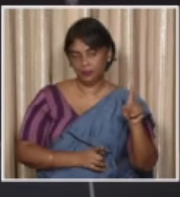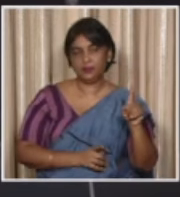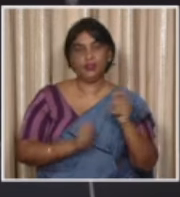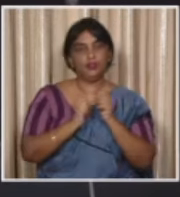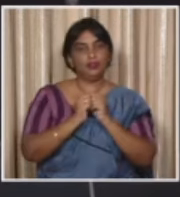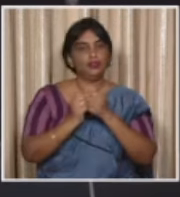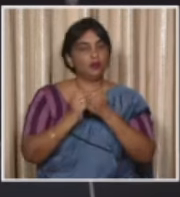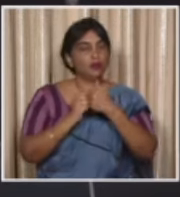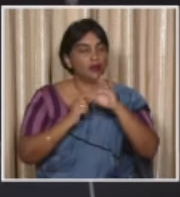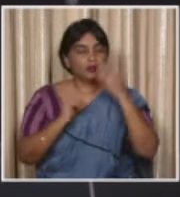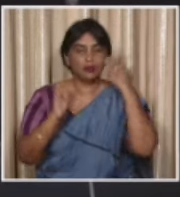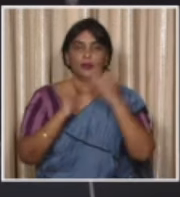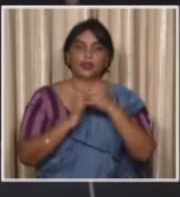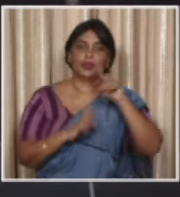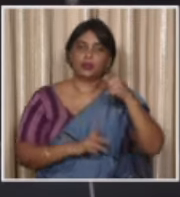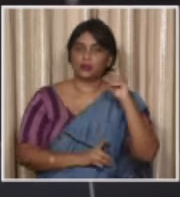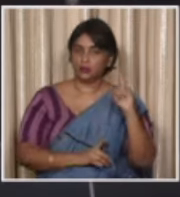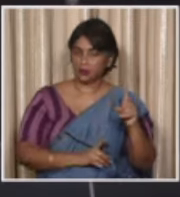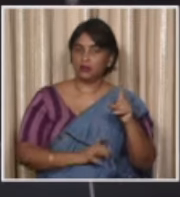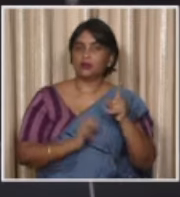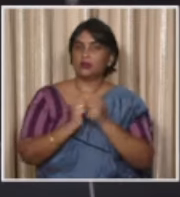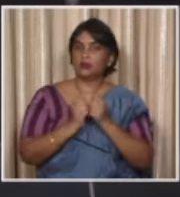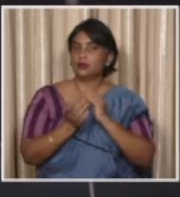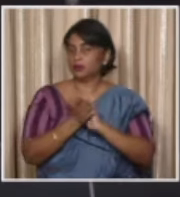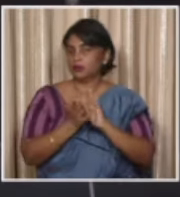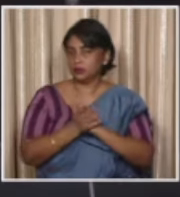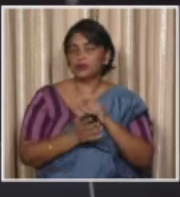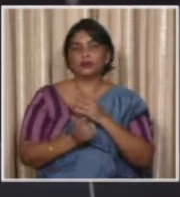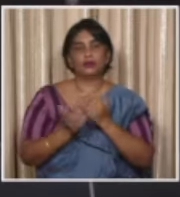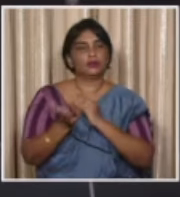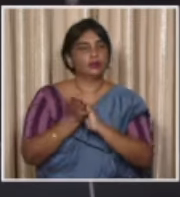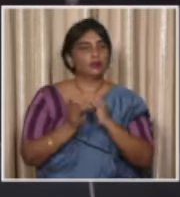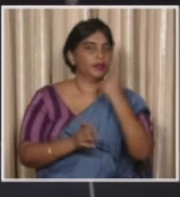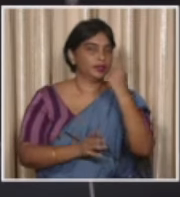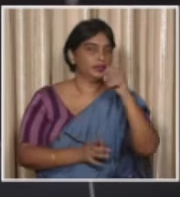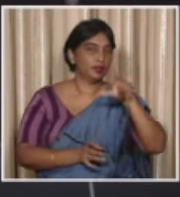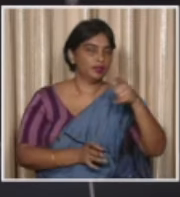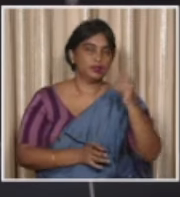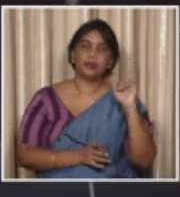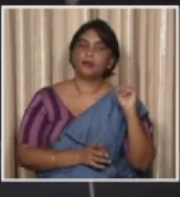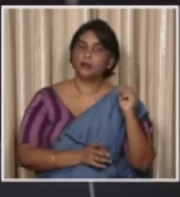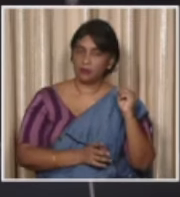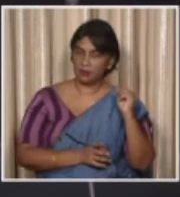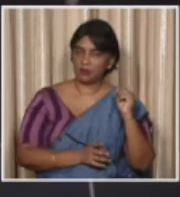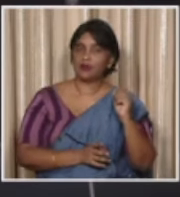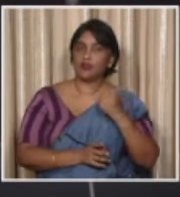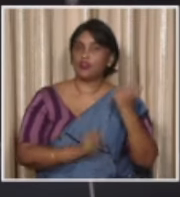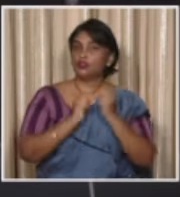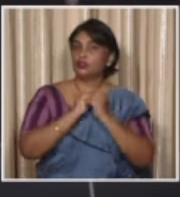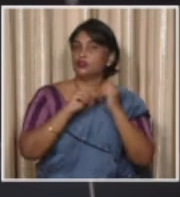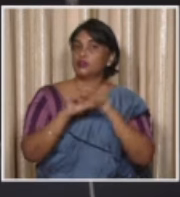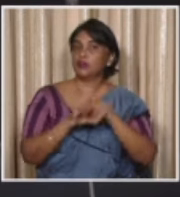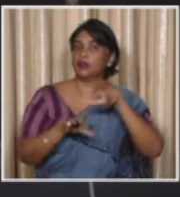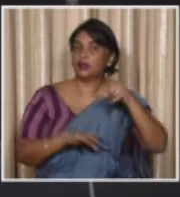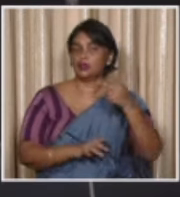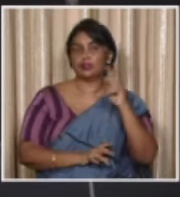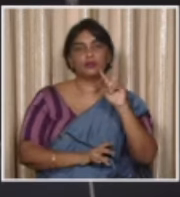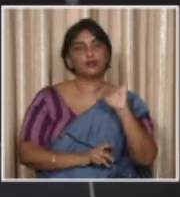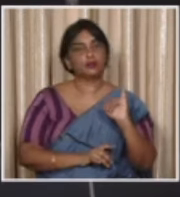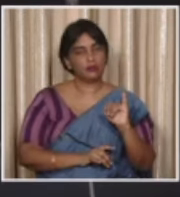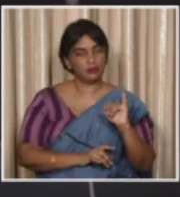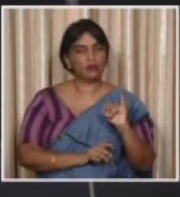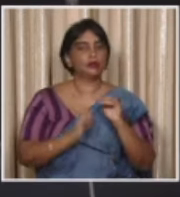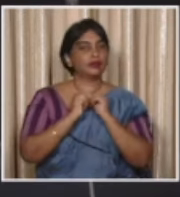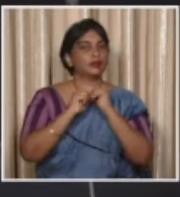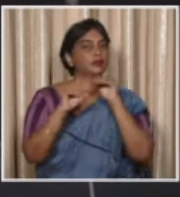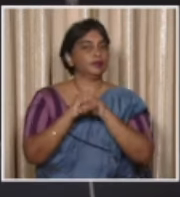සේවයෙන් මුදාහැරීම 101. කාර්යක්ෂමතා කඩයිම් සහන ලබා දීම 1750ක්. නවපත්වීම 726ක්.